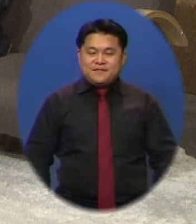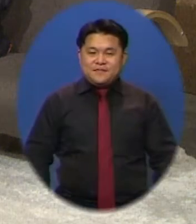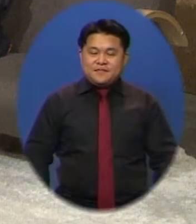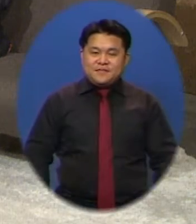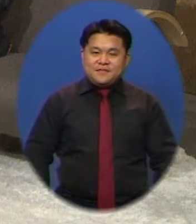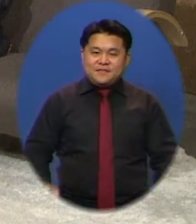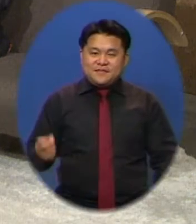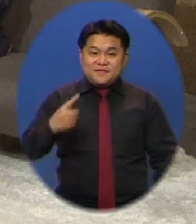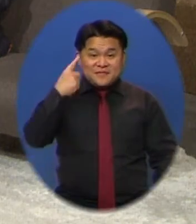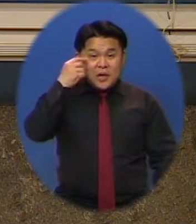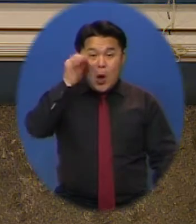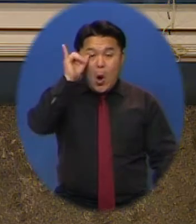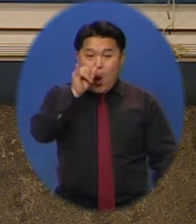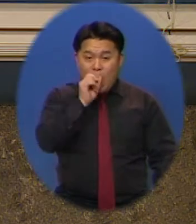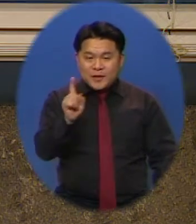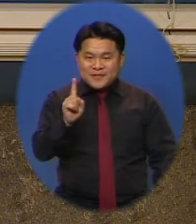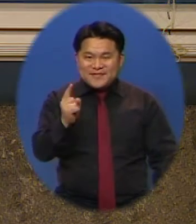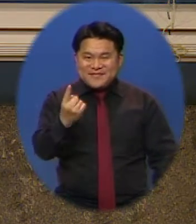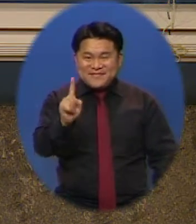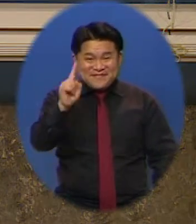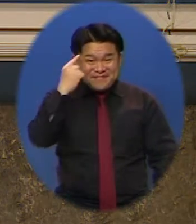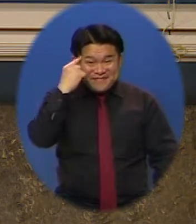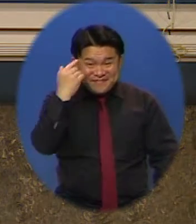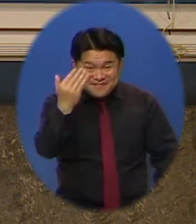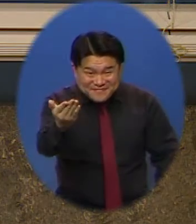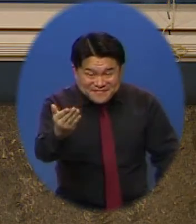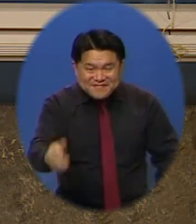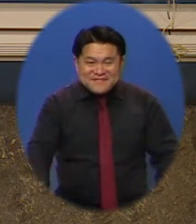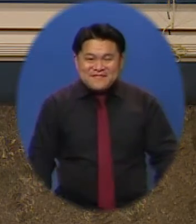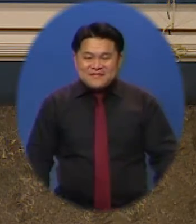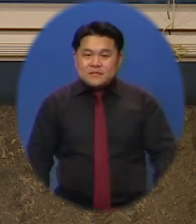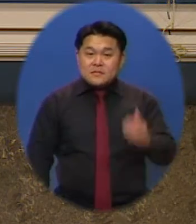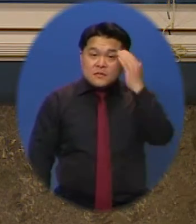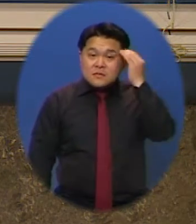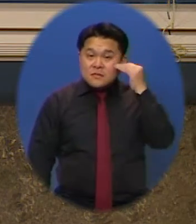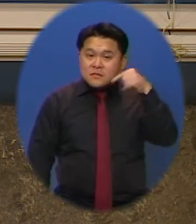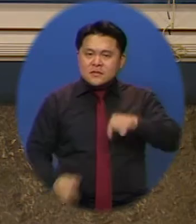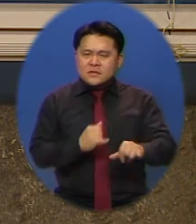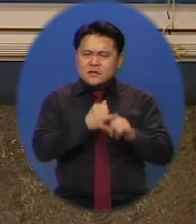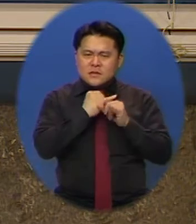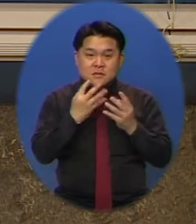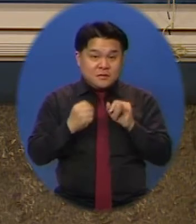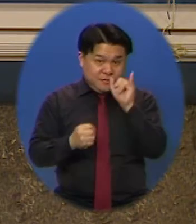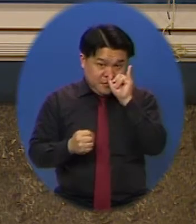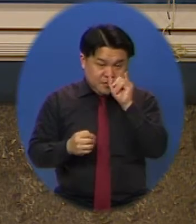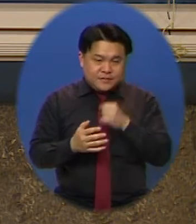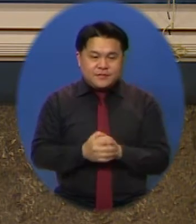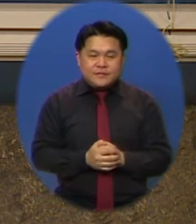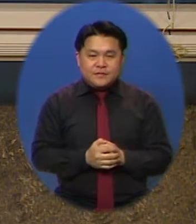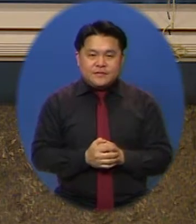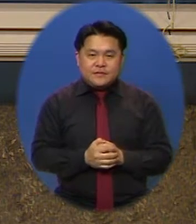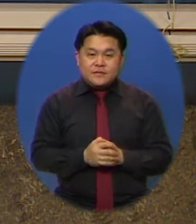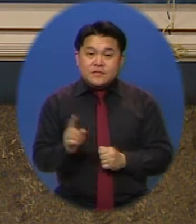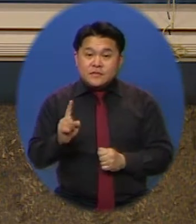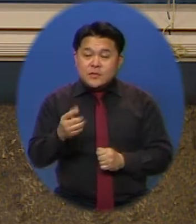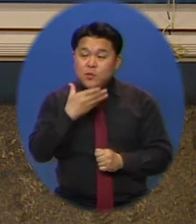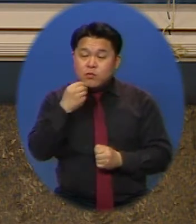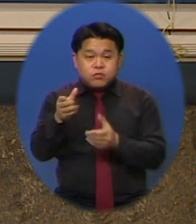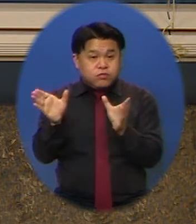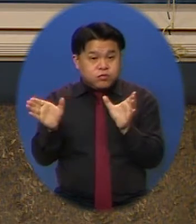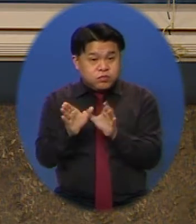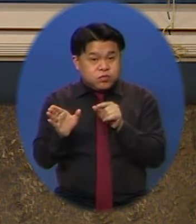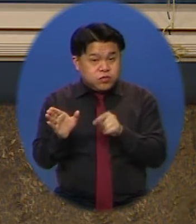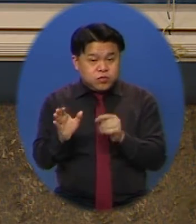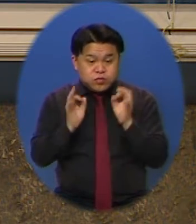동안 다시 생각난 게 있어서 여쭤보고 싶은 게 있는데요. 우리나라 같은 경우는 자살률도 높잖아요. 예, 네, 그렇습니다. 그 부분에 있어서도 복지부가